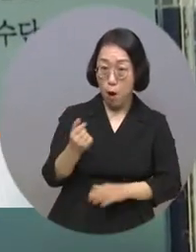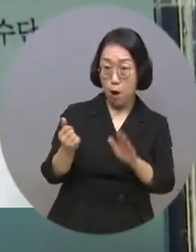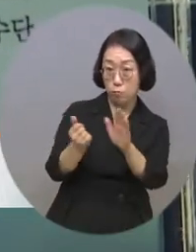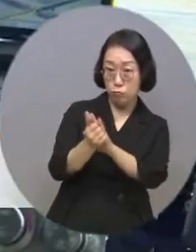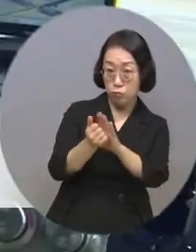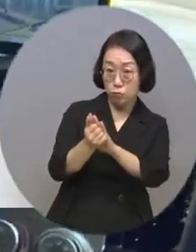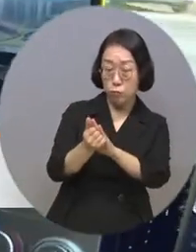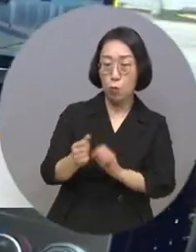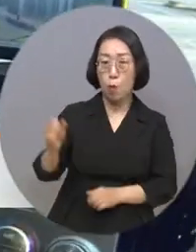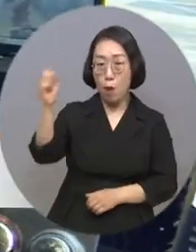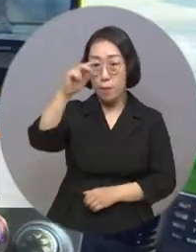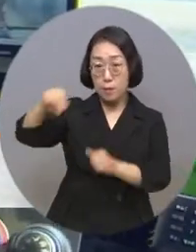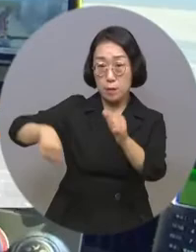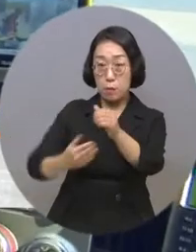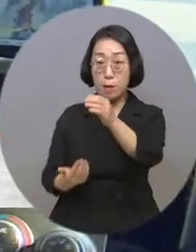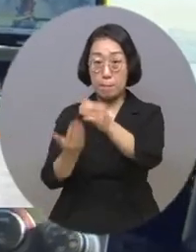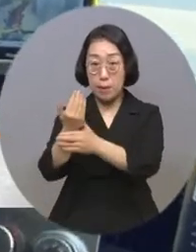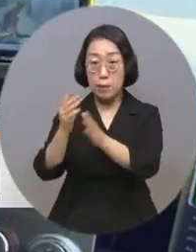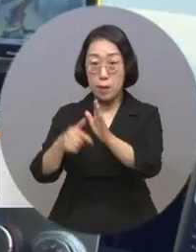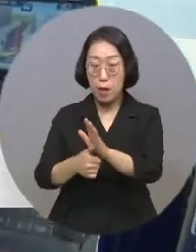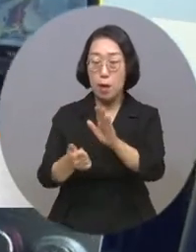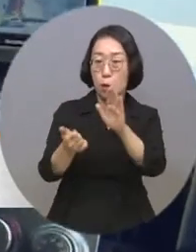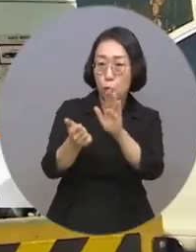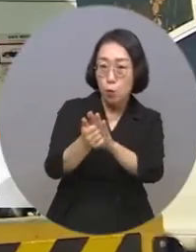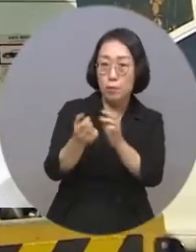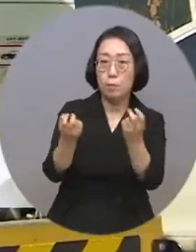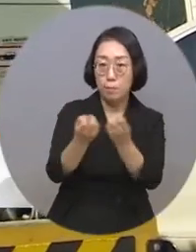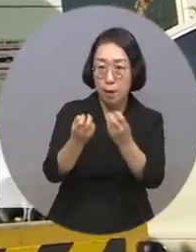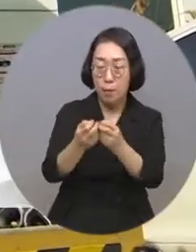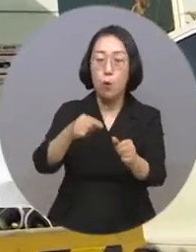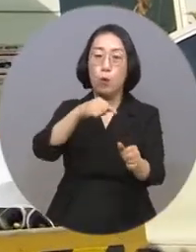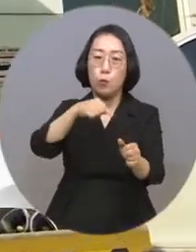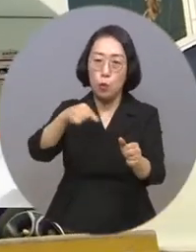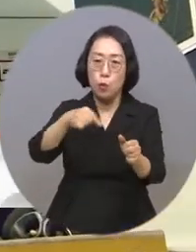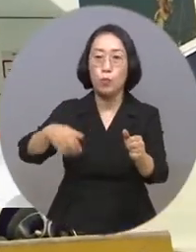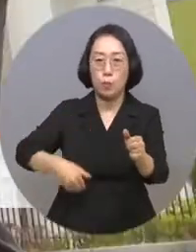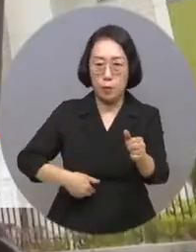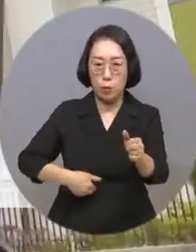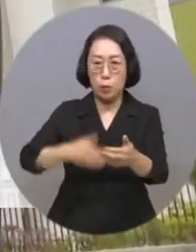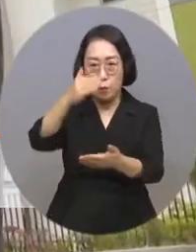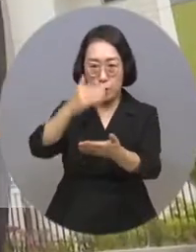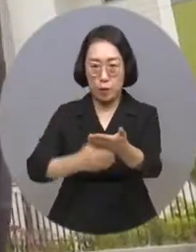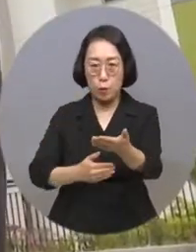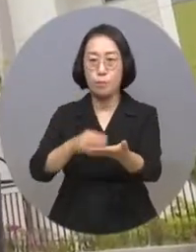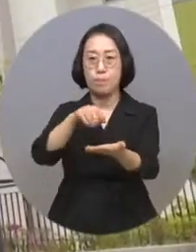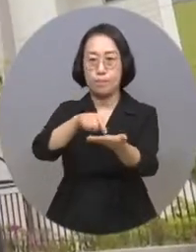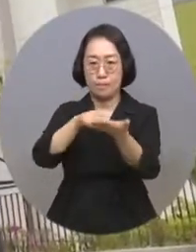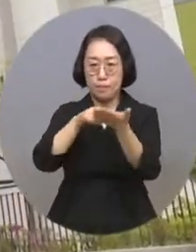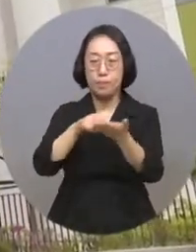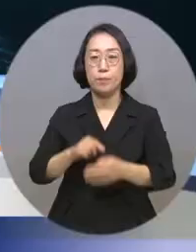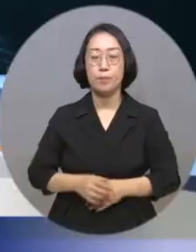요령과 비상상황 발생 시 대처 방법 등에 대한 교육을 받도록 하는 내용을 담았습니다.